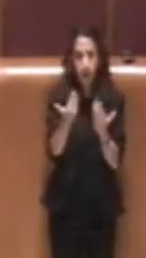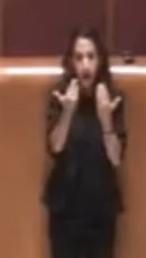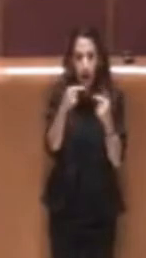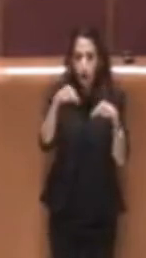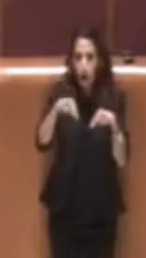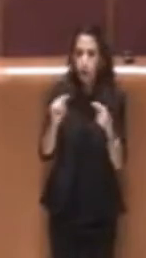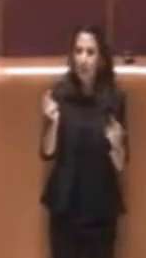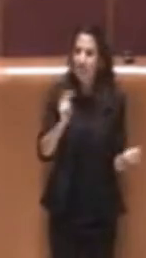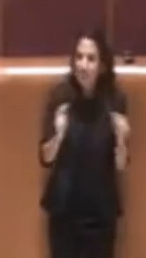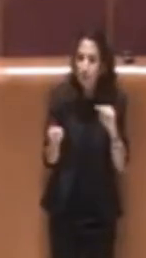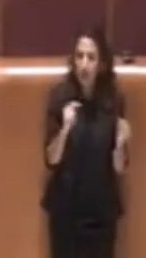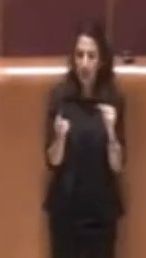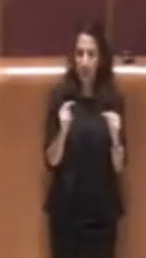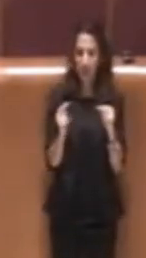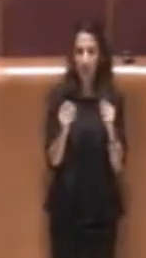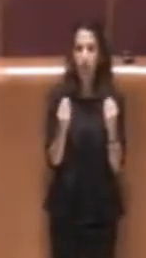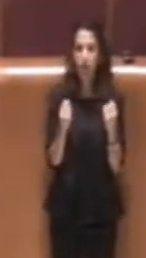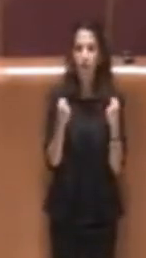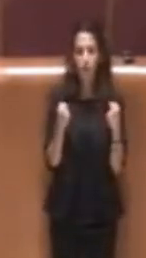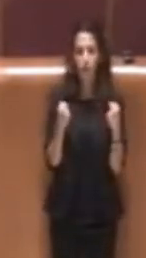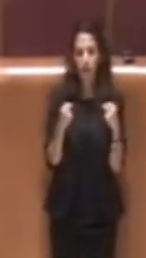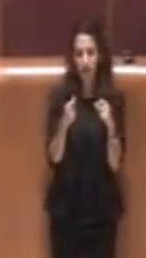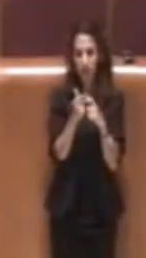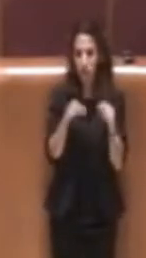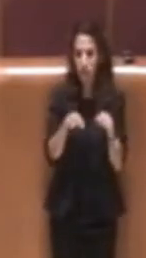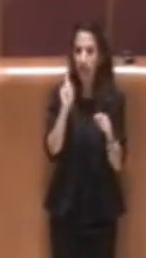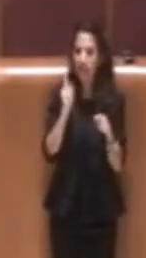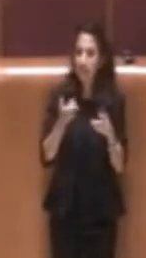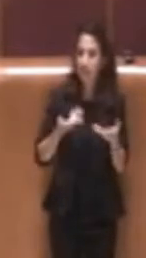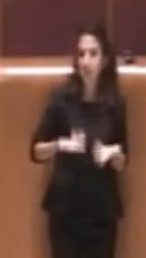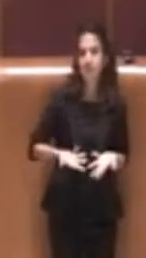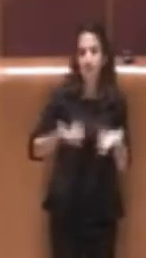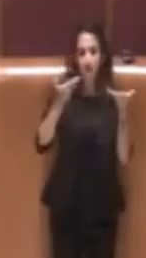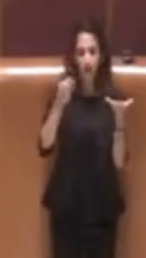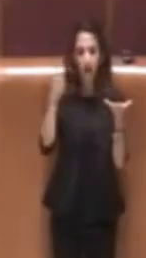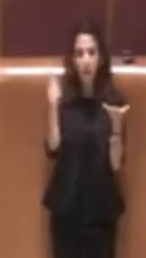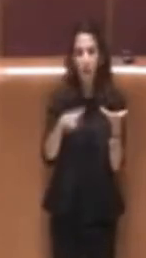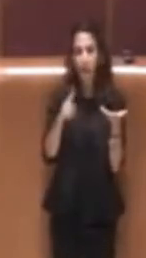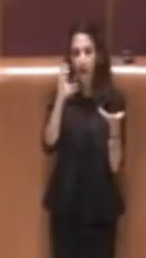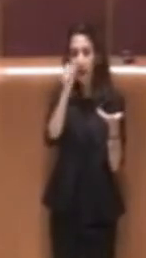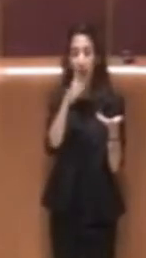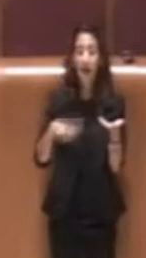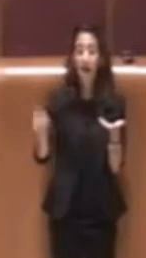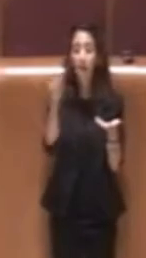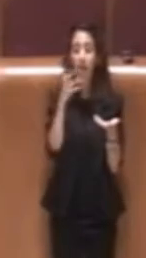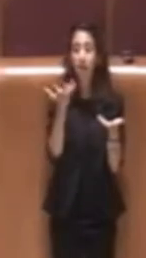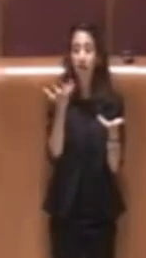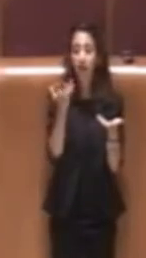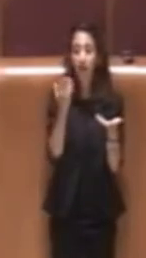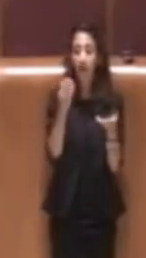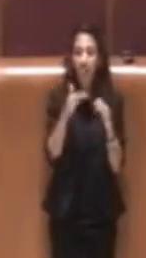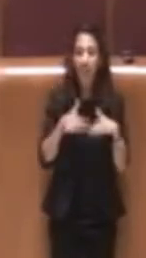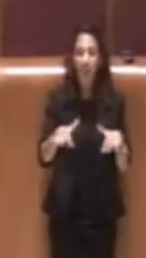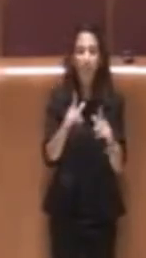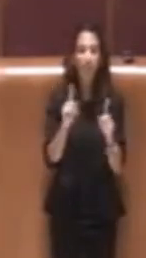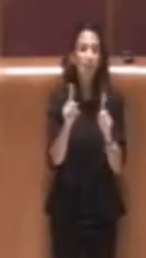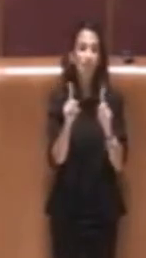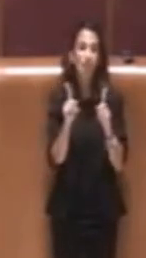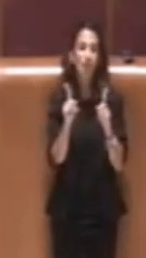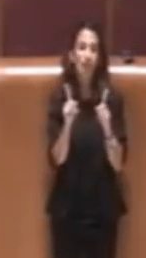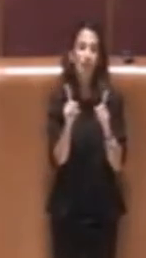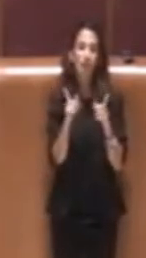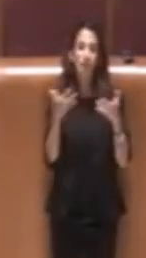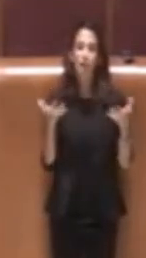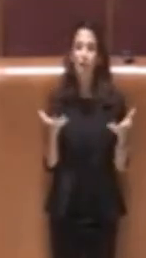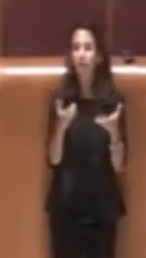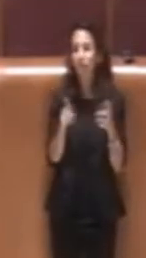rispetto alla forza che questa città deve far emergere per andare a far capire che il territorio non è un qualcosa che nel